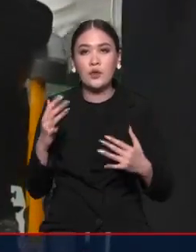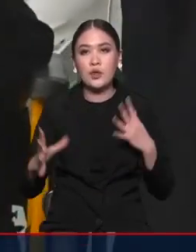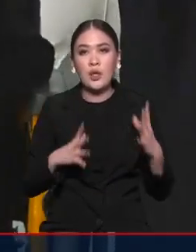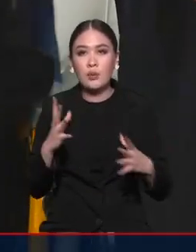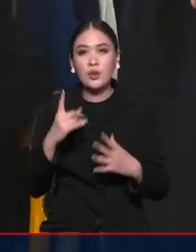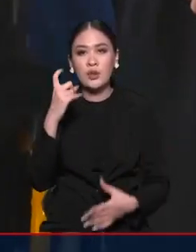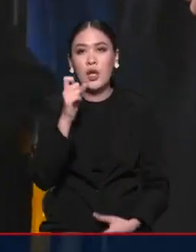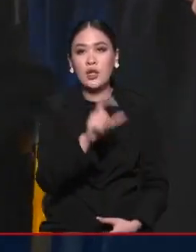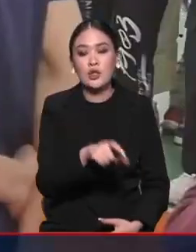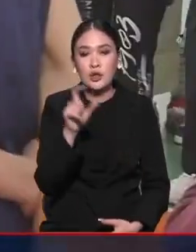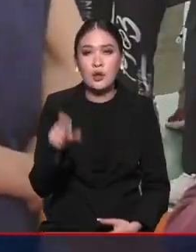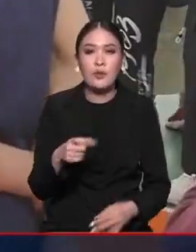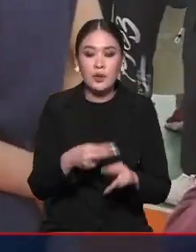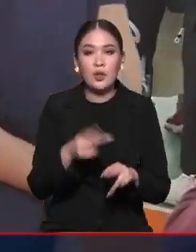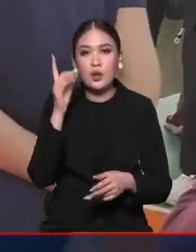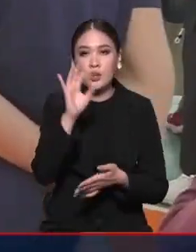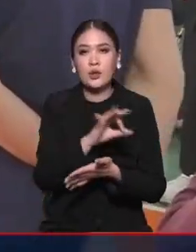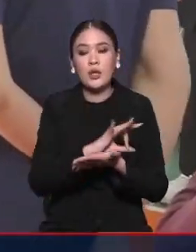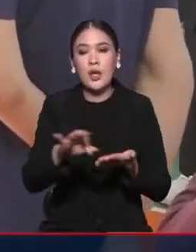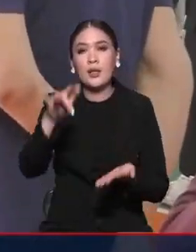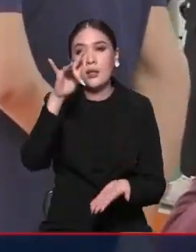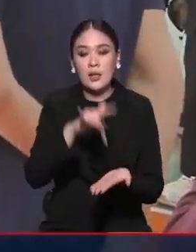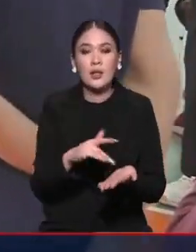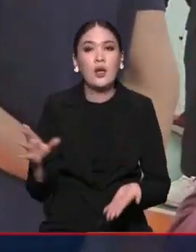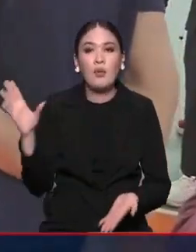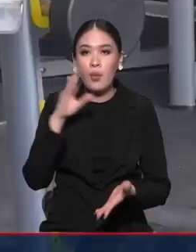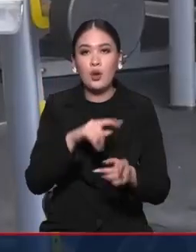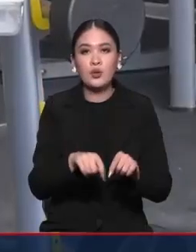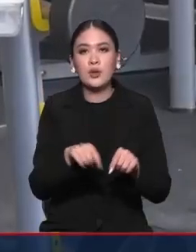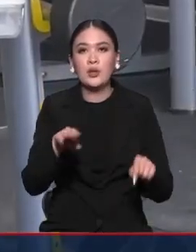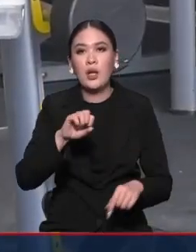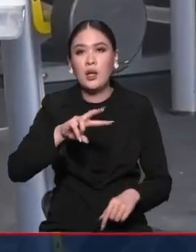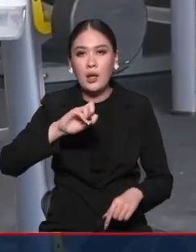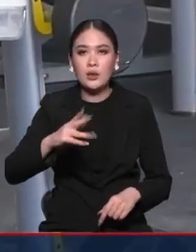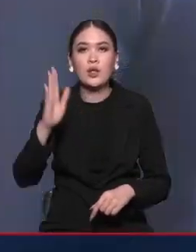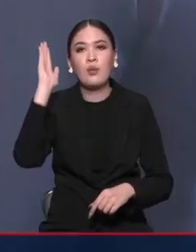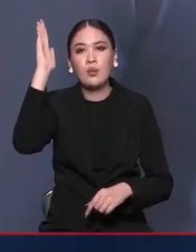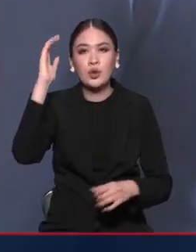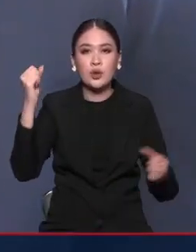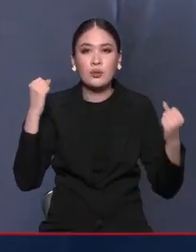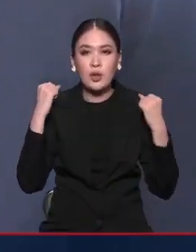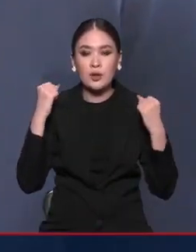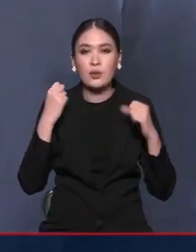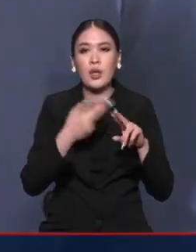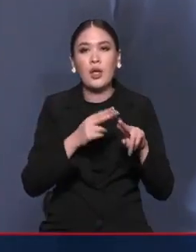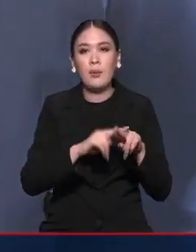100 человек. Несомненно, новый спортцентр позволит раскрыть таланты очередных будущих спортсменов,